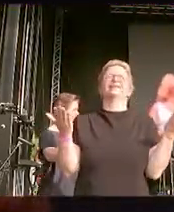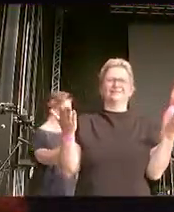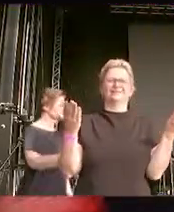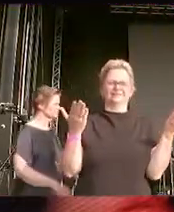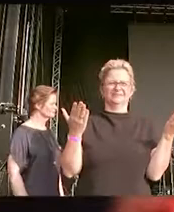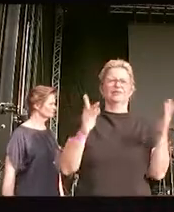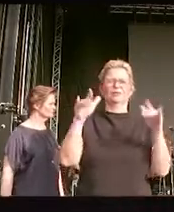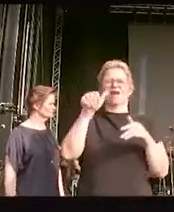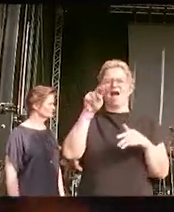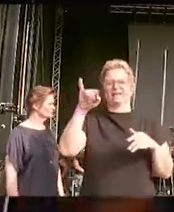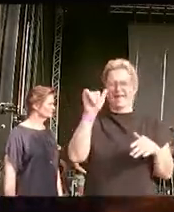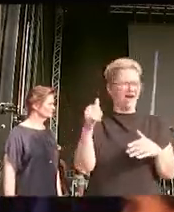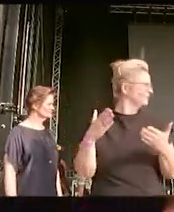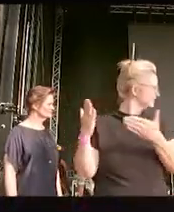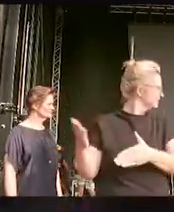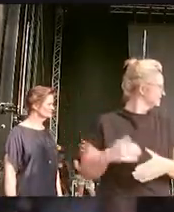und Anja.